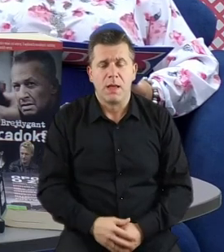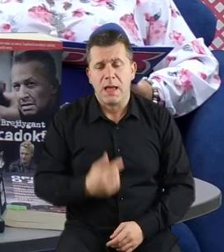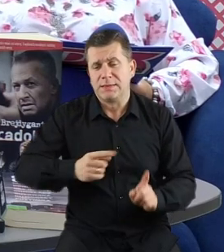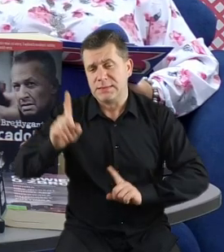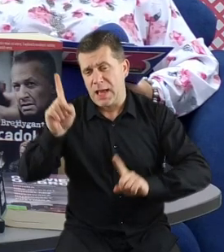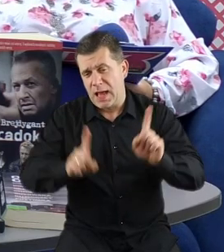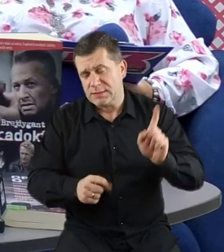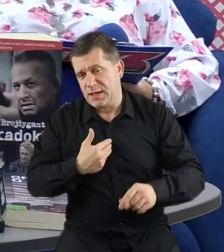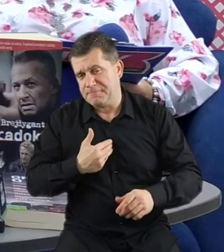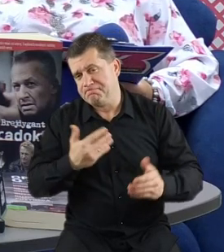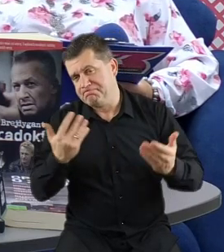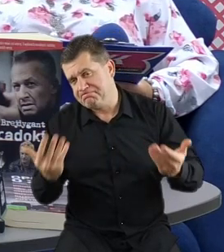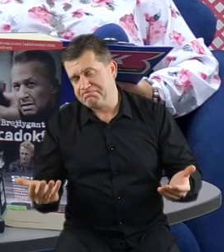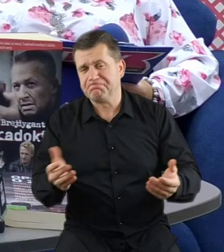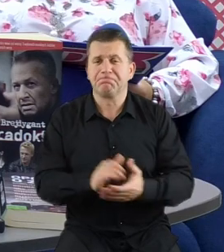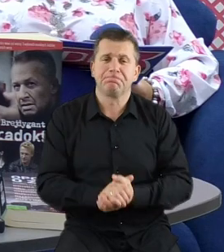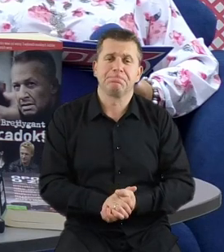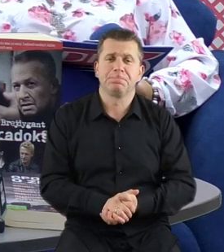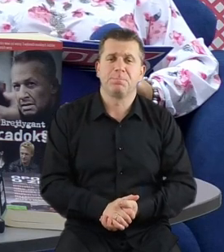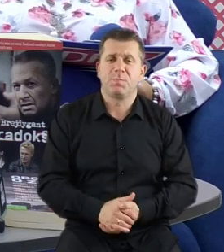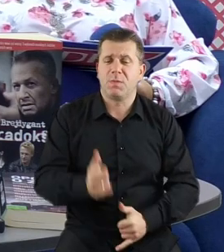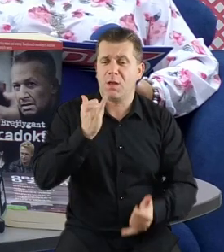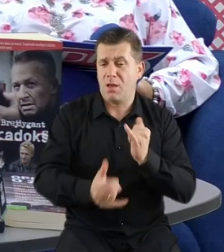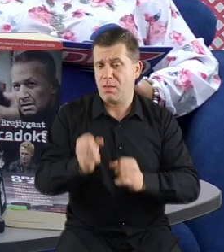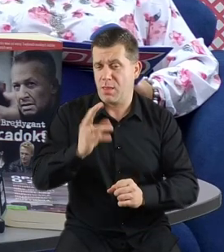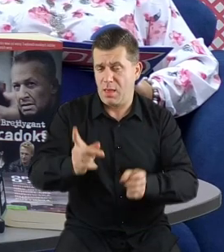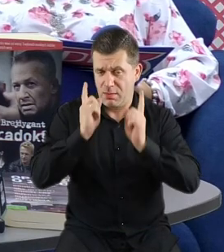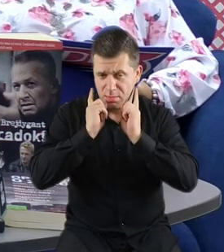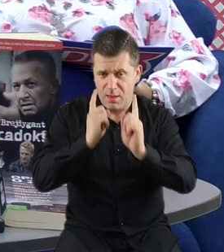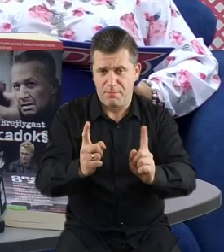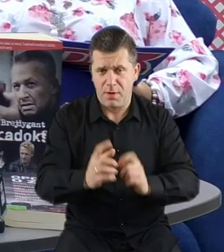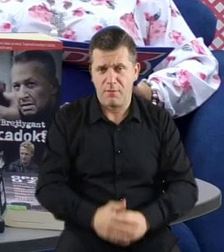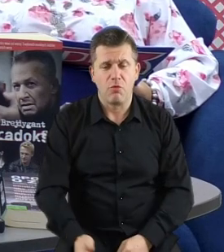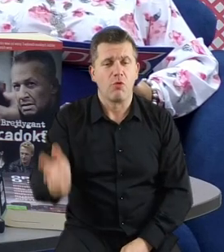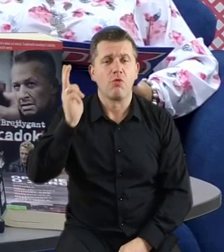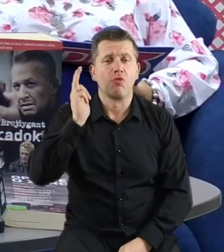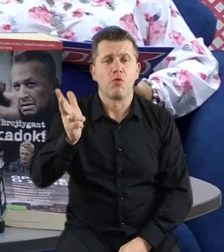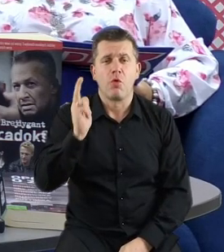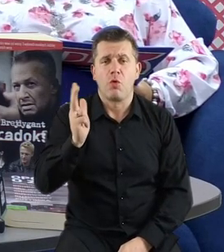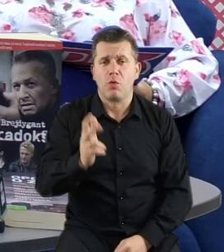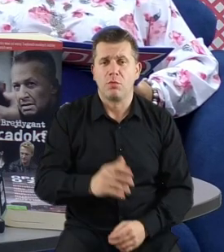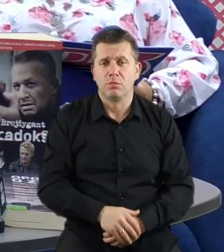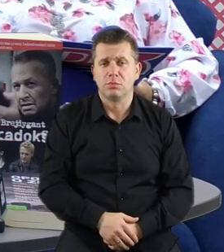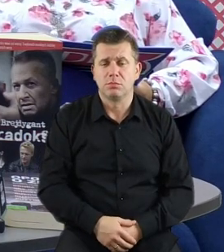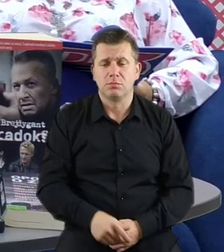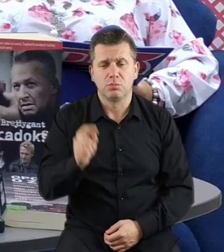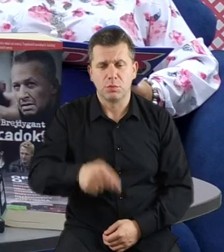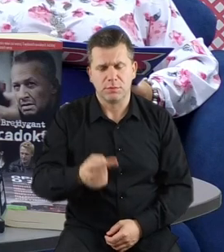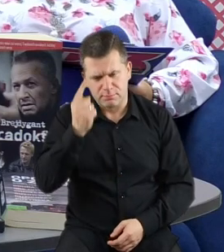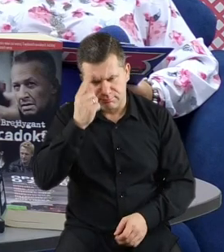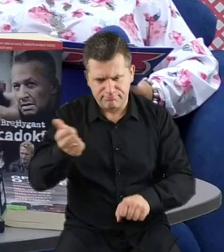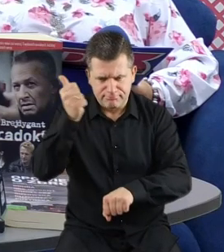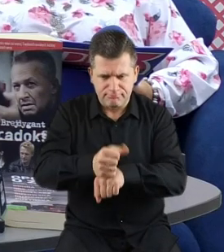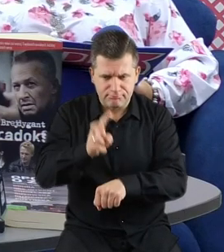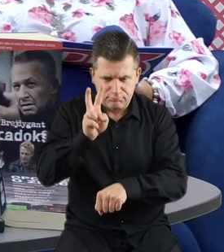Polemizowałbym czasami z tym, bo to jednak, jeżeli naprawdę ktoś jednak nie położy na to swojej głowy, to